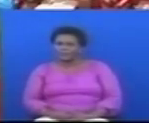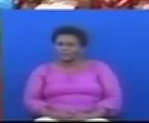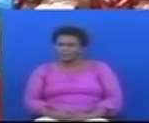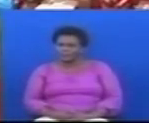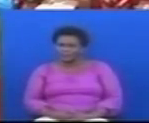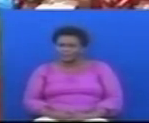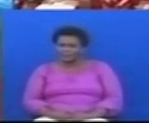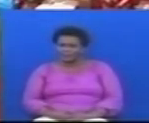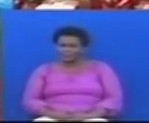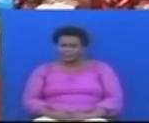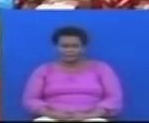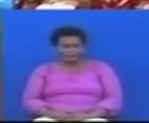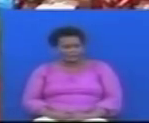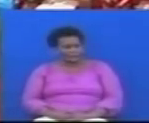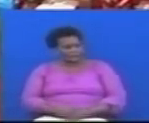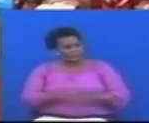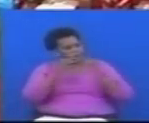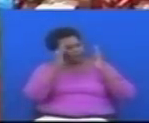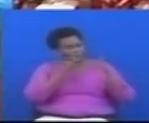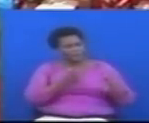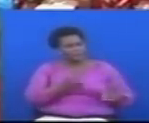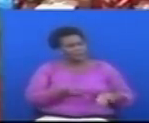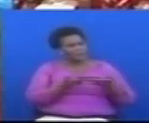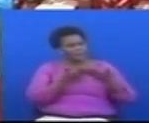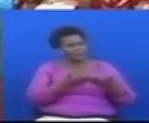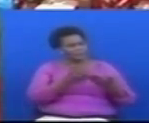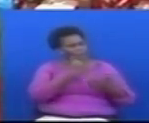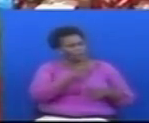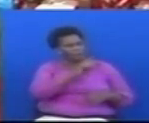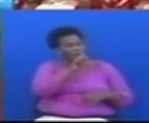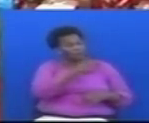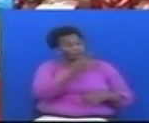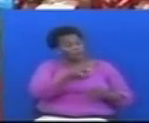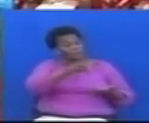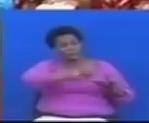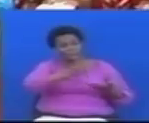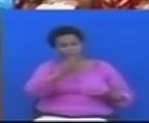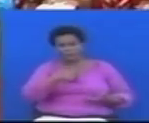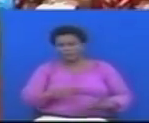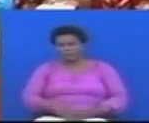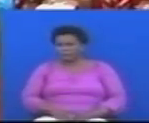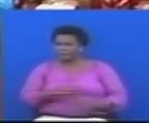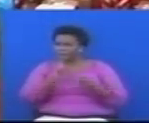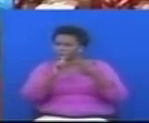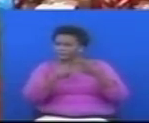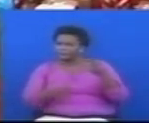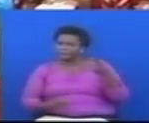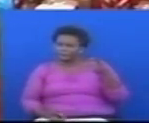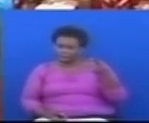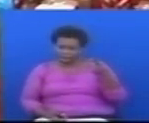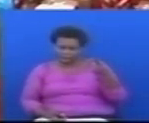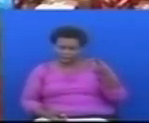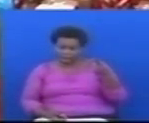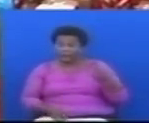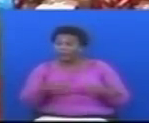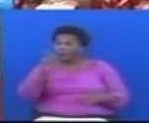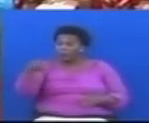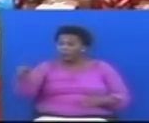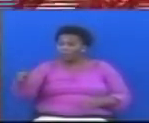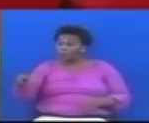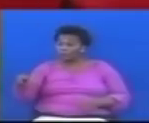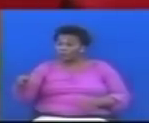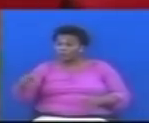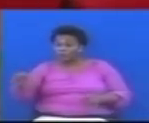Mheshimiwa Ali Saif Ugando, swali la nyongeza. Nashukuru Mheshimiwa Naibu Spika, na maswali mawili ya nyongeza. Moja ni kwa kuwa wananchi wa Kibiti